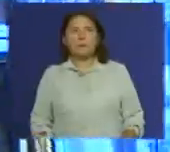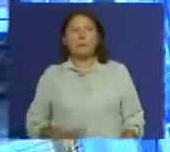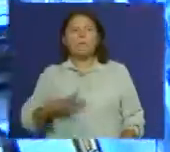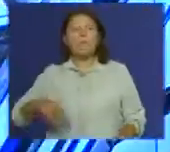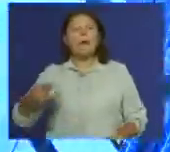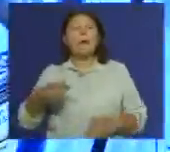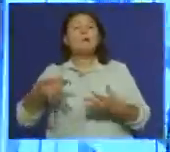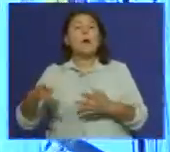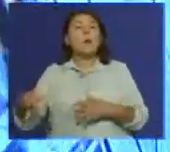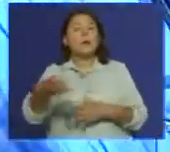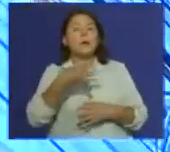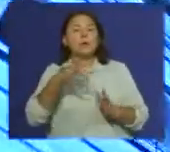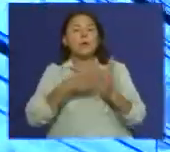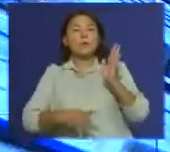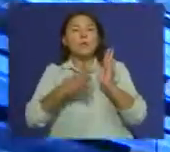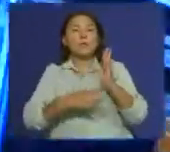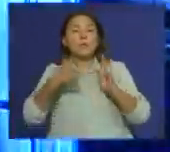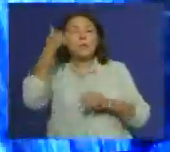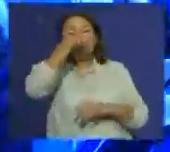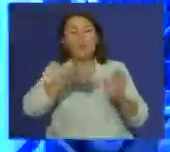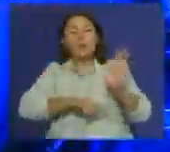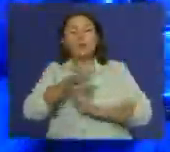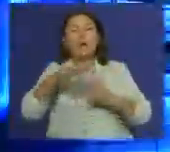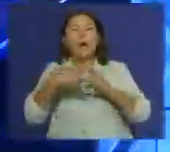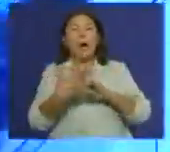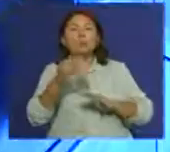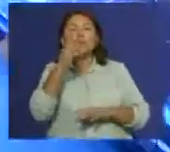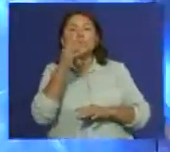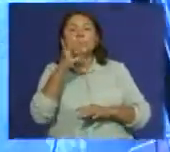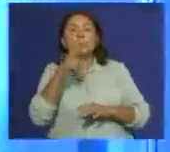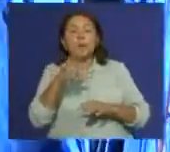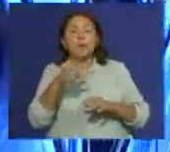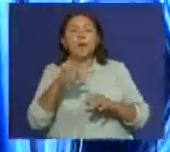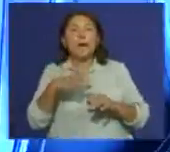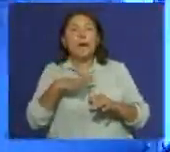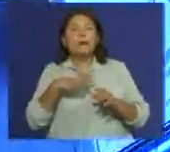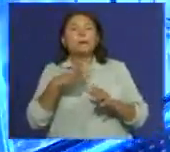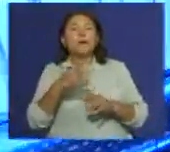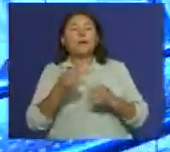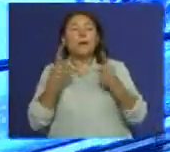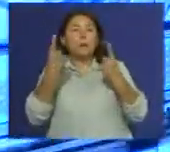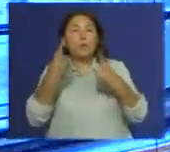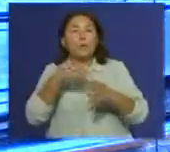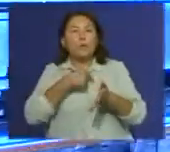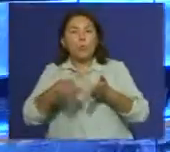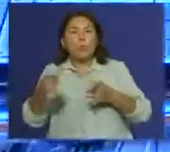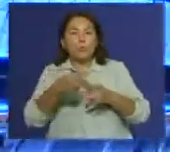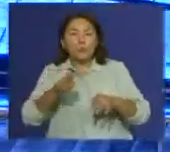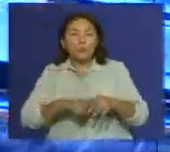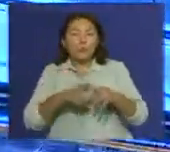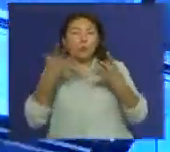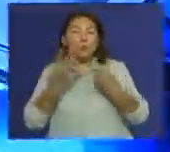Маңғыстау ауданының 90 жылдығының аясында Шетпе ауылында ауқымды шара өтті. Мұнда ауданға қарасты ауылдардың күні